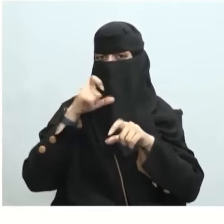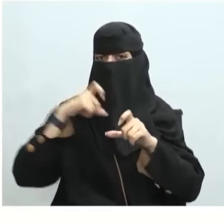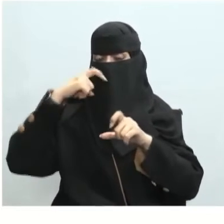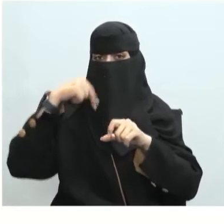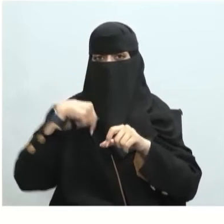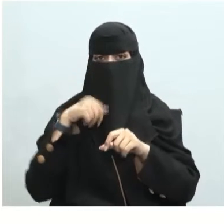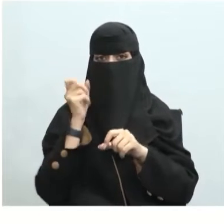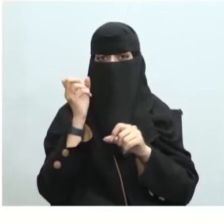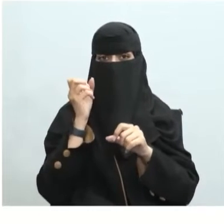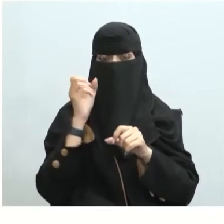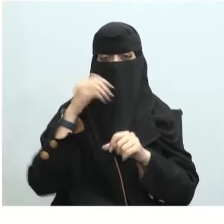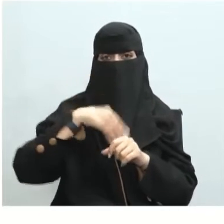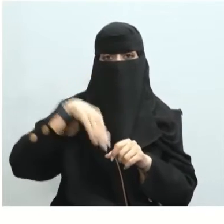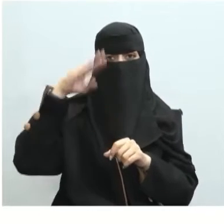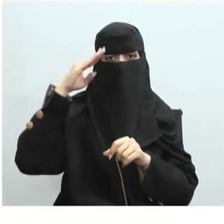الى اي فن